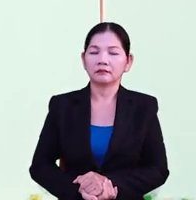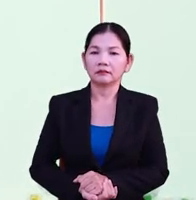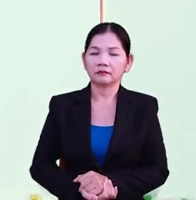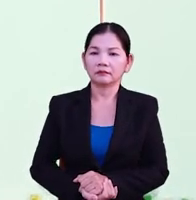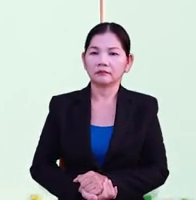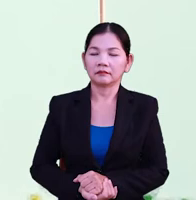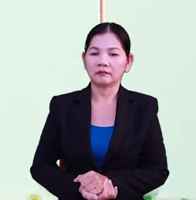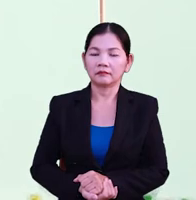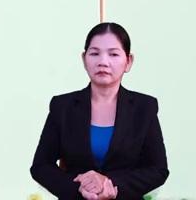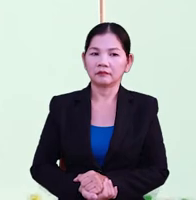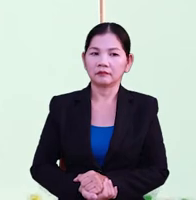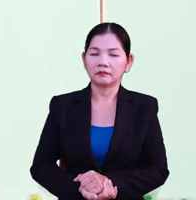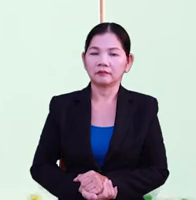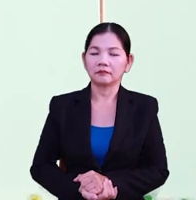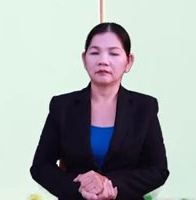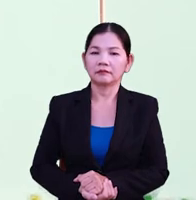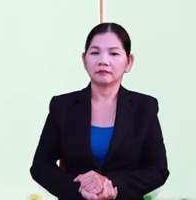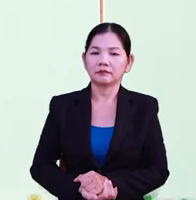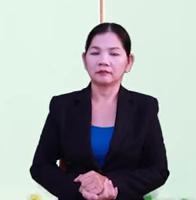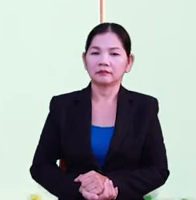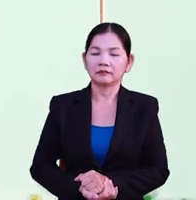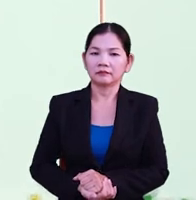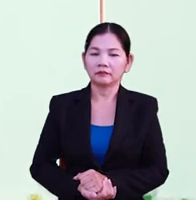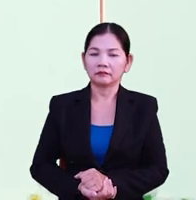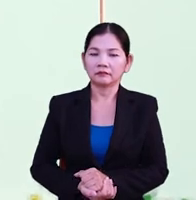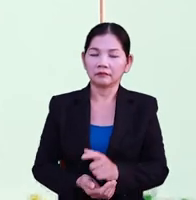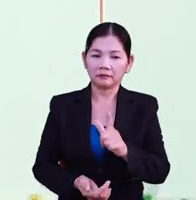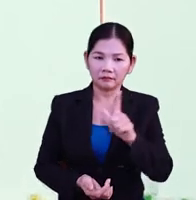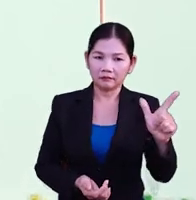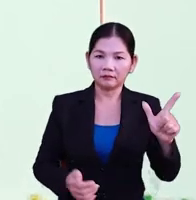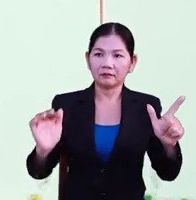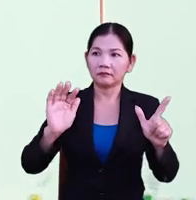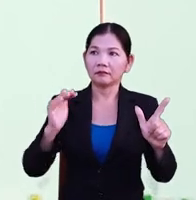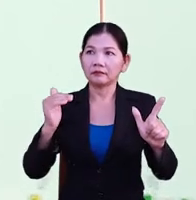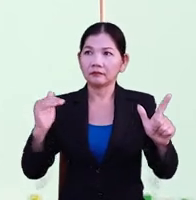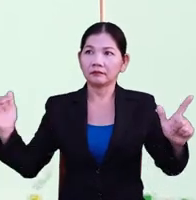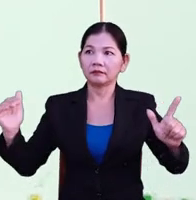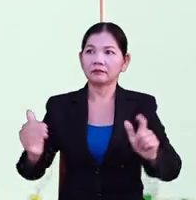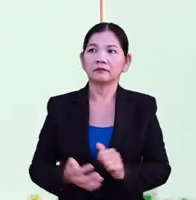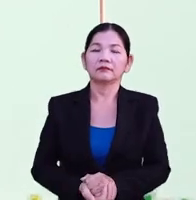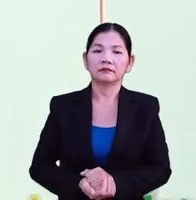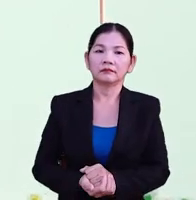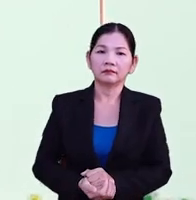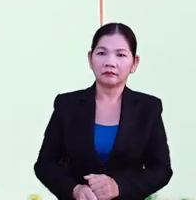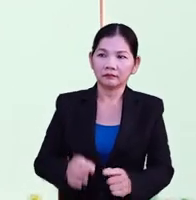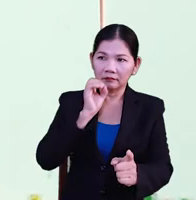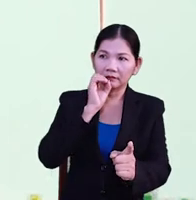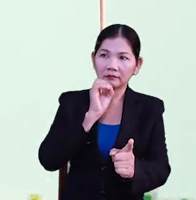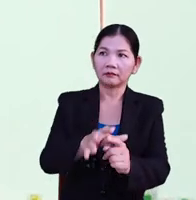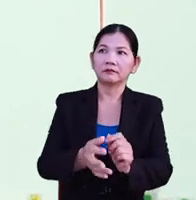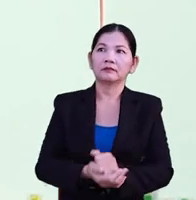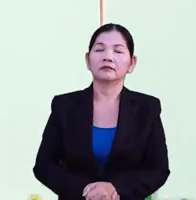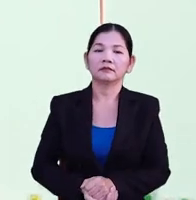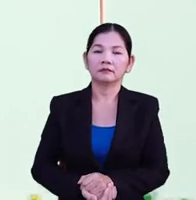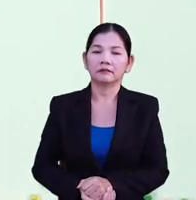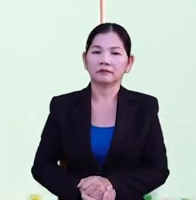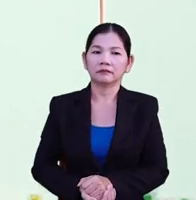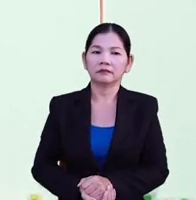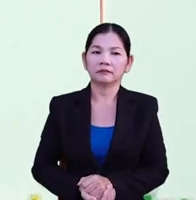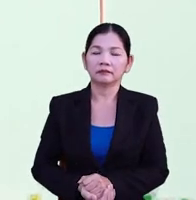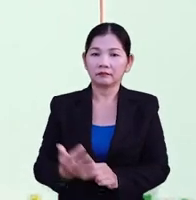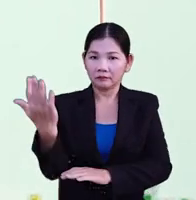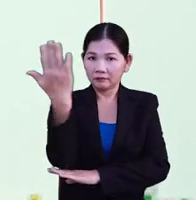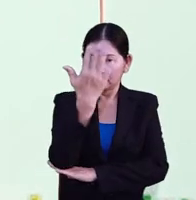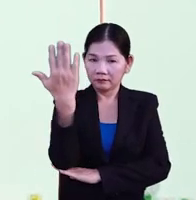ចាគឺនៅចន្លោះអីកូនចន្លោះខាងឆ្វេងនិងខាងស្ដាំអញ្ចឹងប្រកបជាចាទូរទស្ស